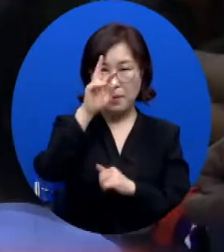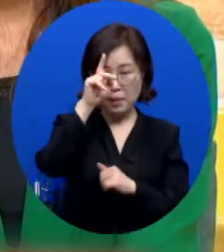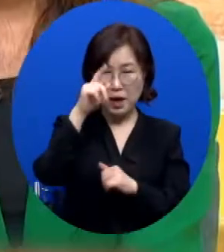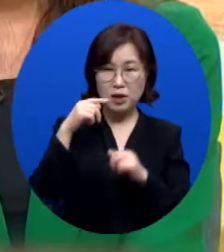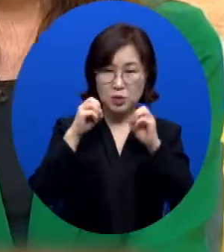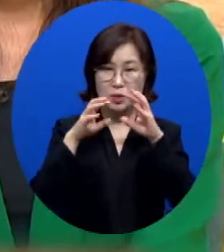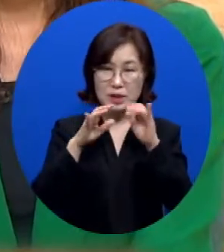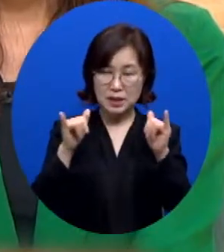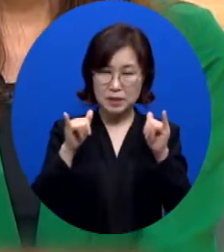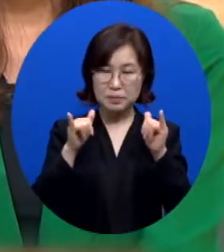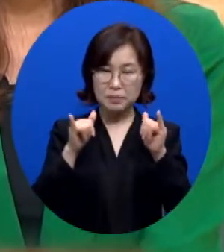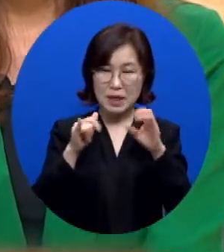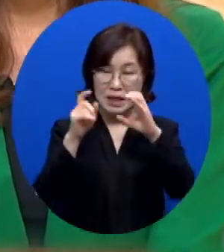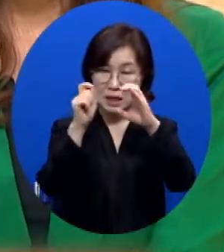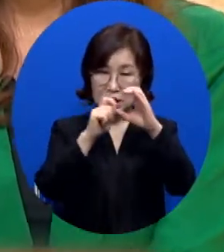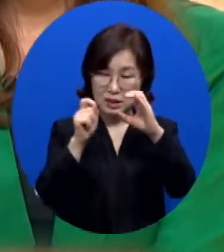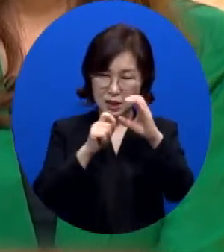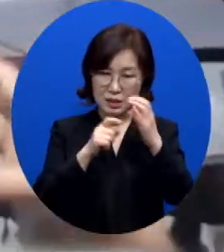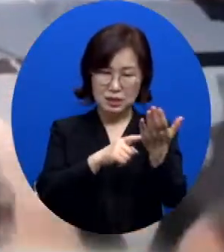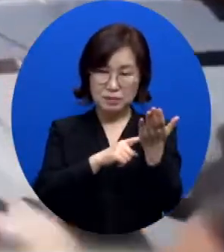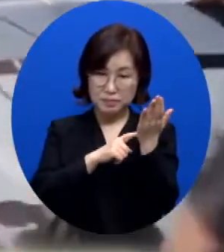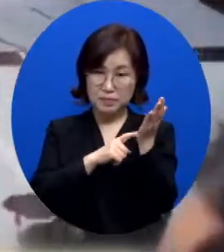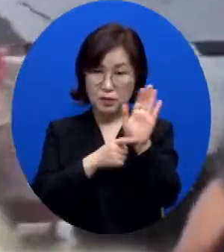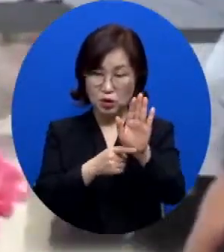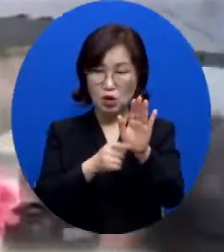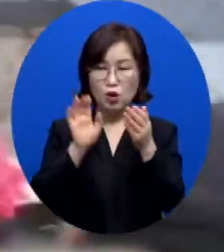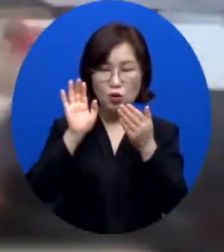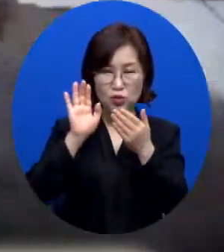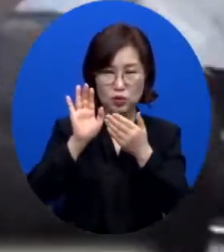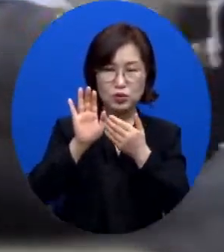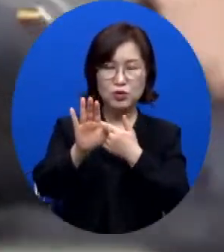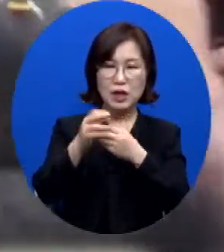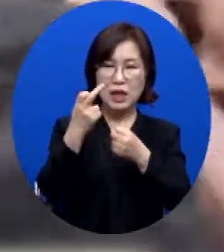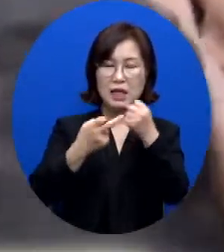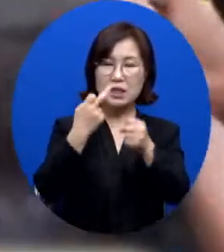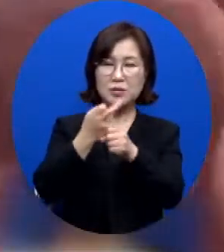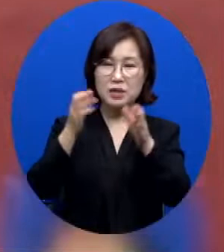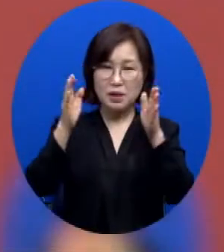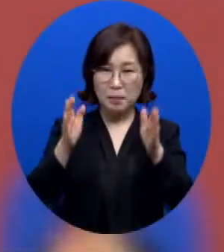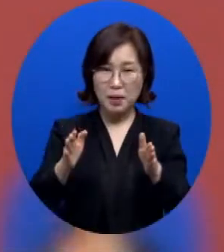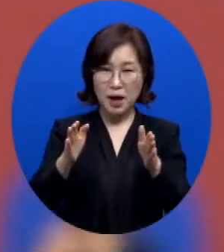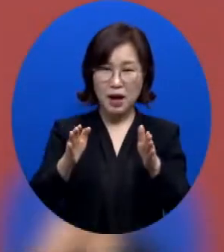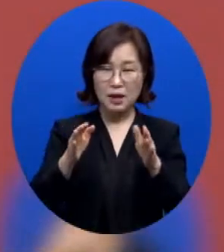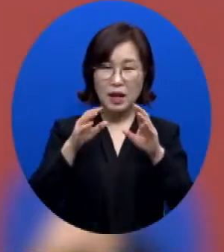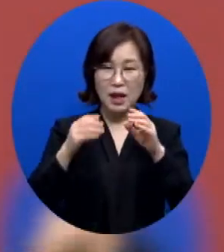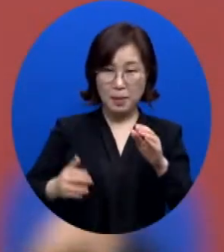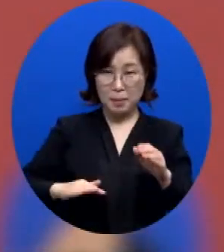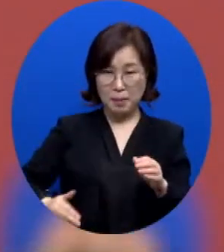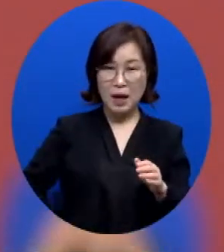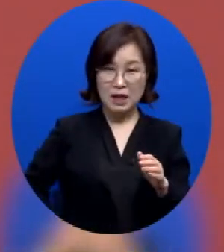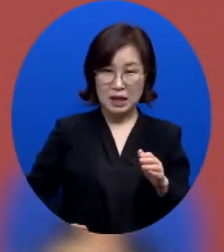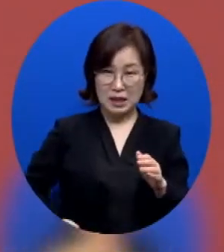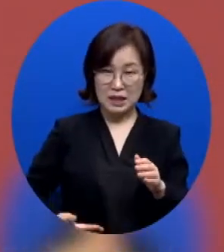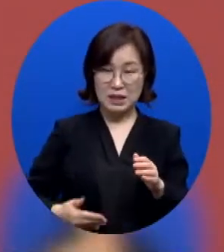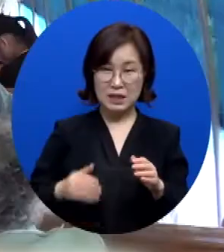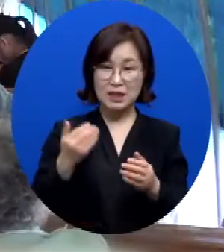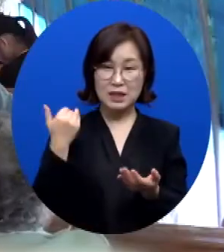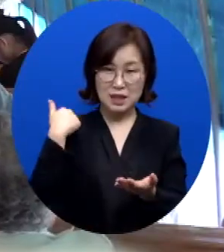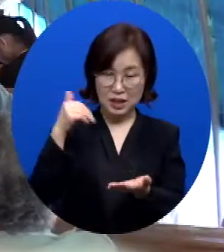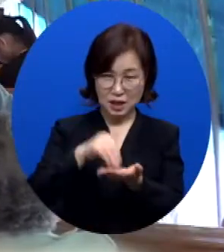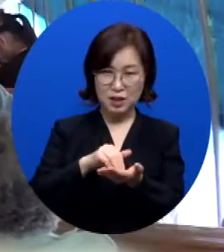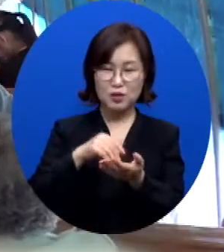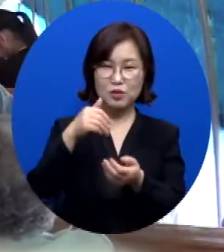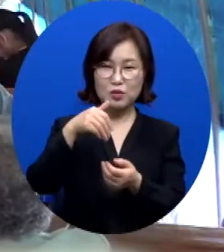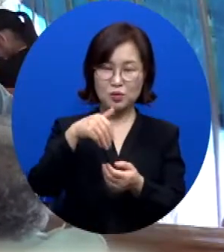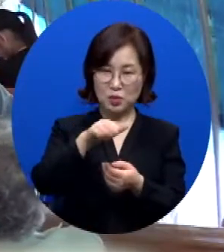선교사. CTS 열방을 향하여에 출연해 기도받고 12년 만에 방글라데시로 돌아갈 수 있었다고 밝혔습니다.